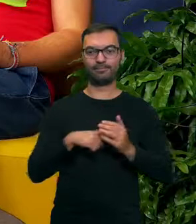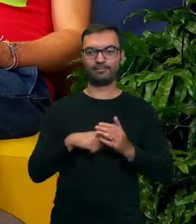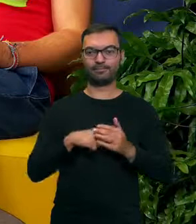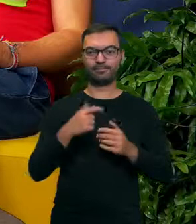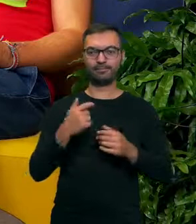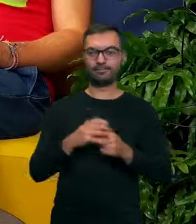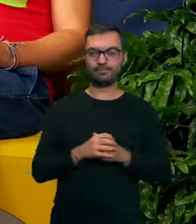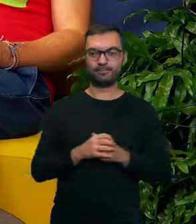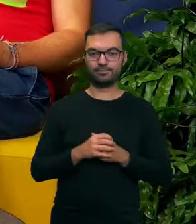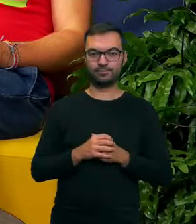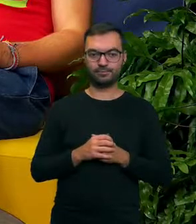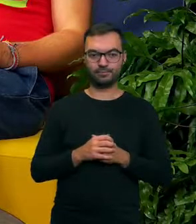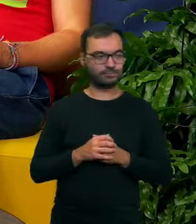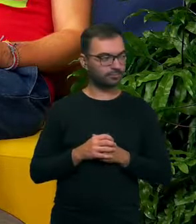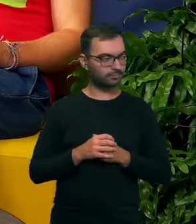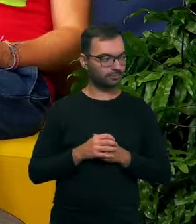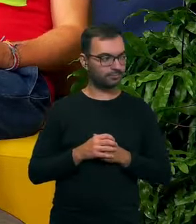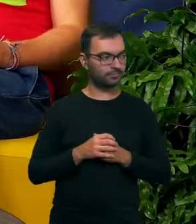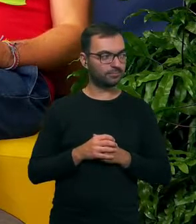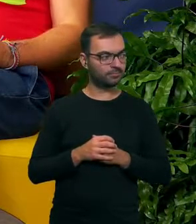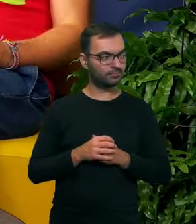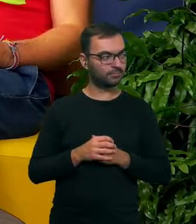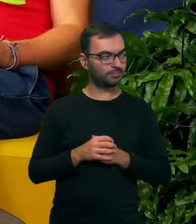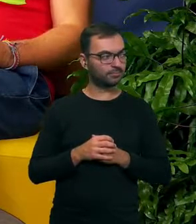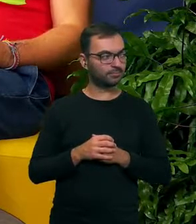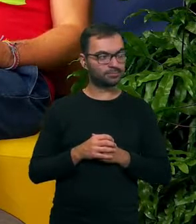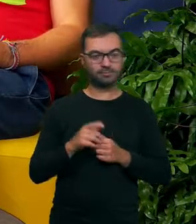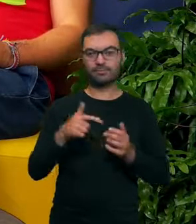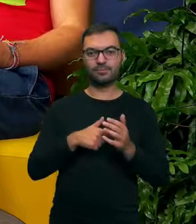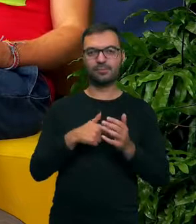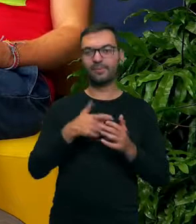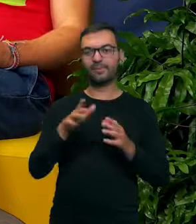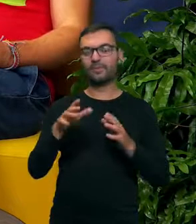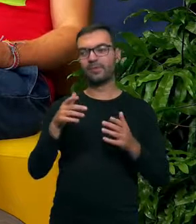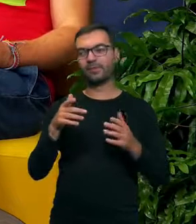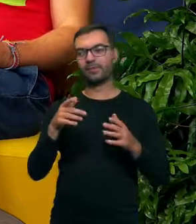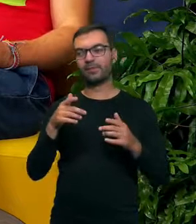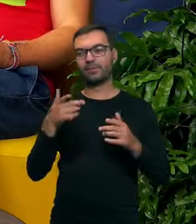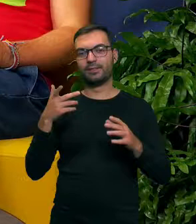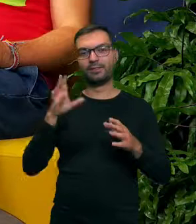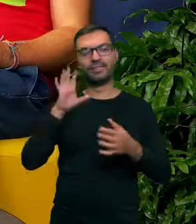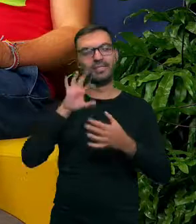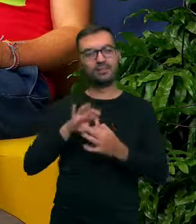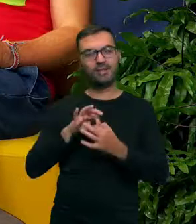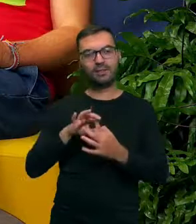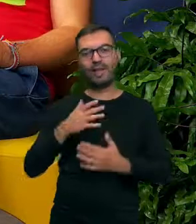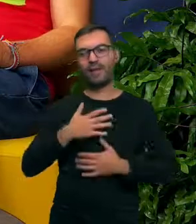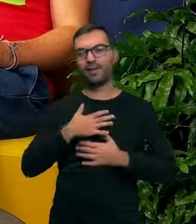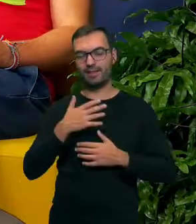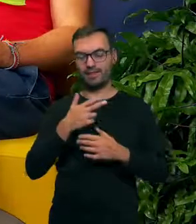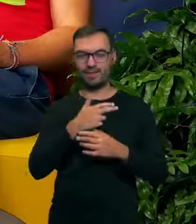rodzaju pracę, no bo dotykaliśmy raczej takich emocji,